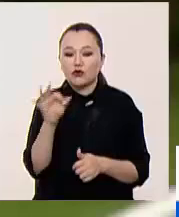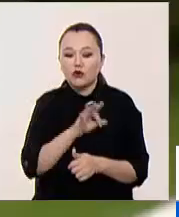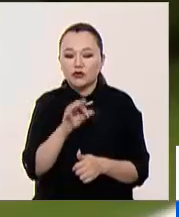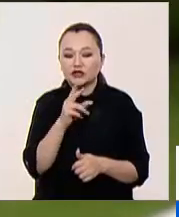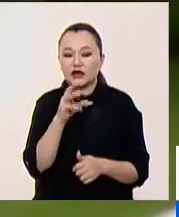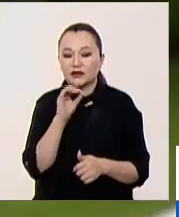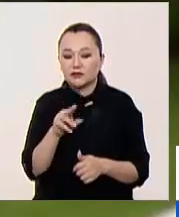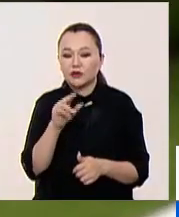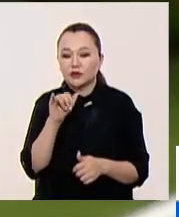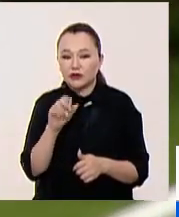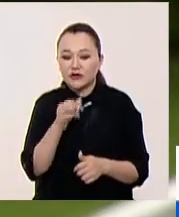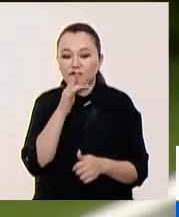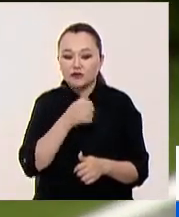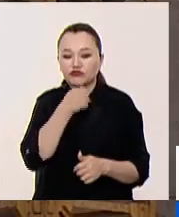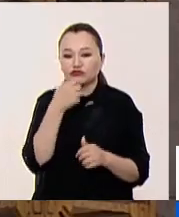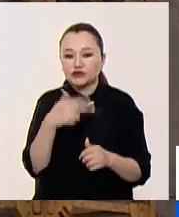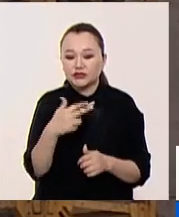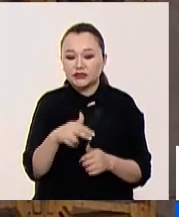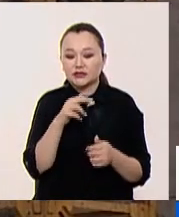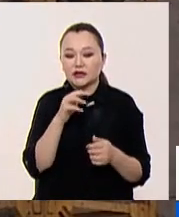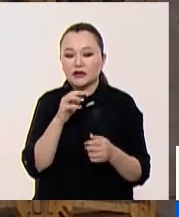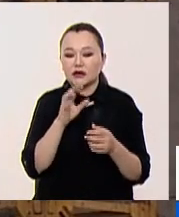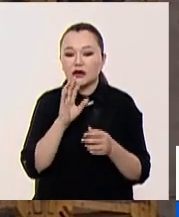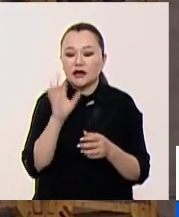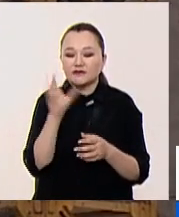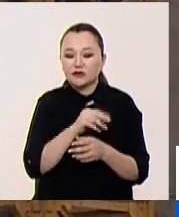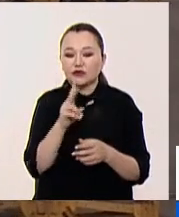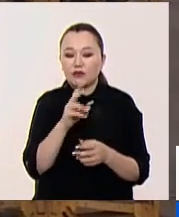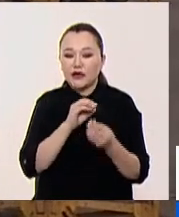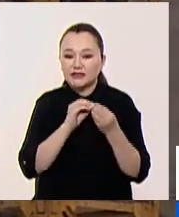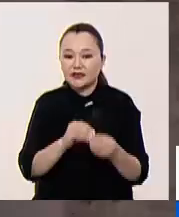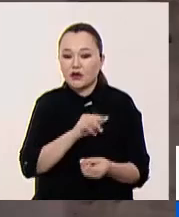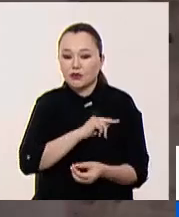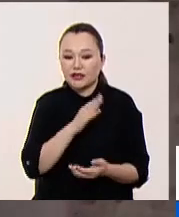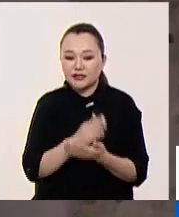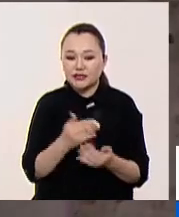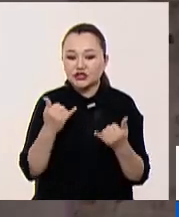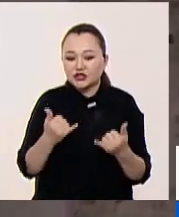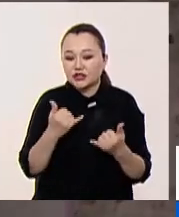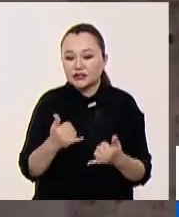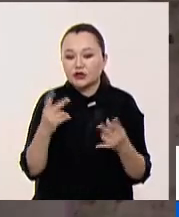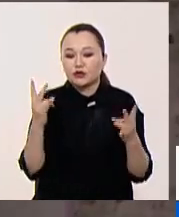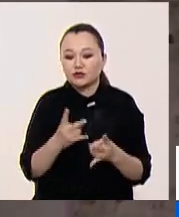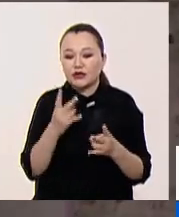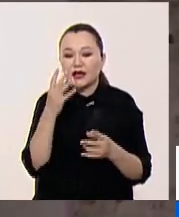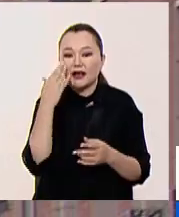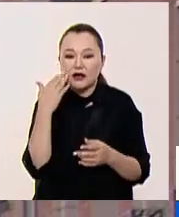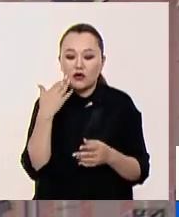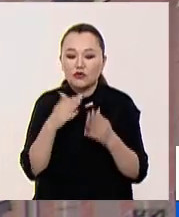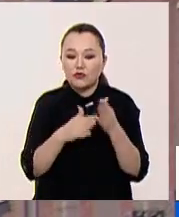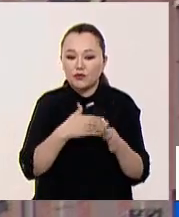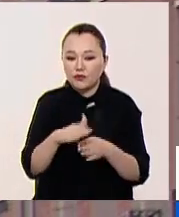Шәріпұлы бағдарлама жасы 30-дан асқан тұрақты жұмысы бар адамдарға арналған дейді. Ал қоғамға дәл қазіргі уақытта керегі жеңілдетілген